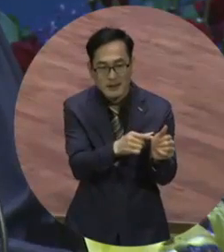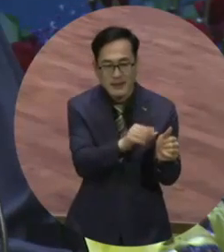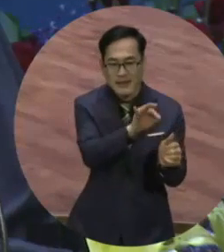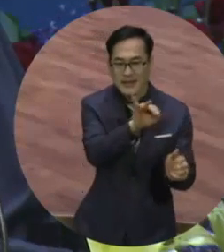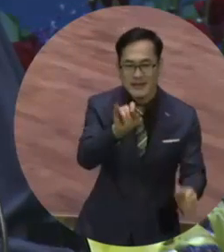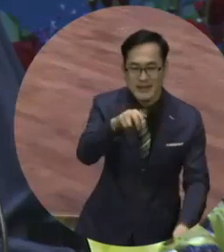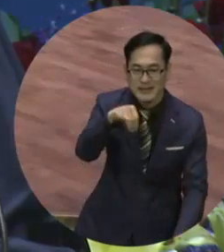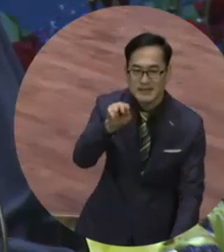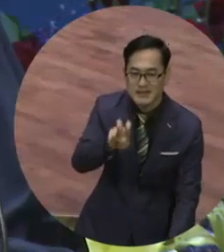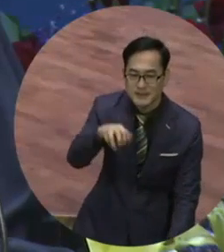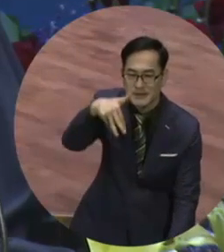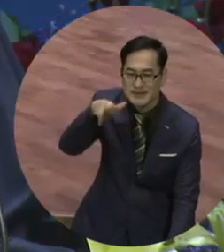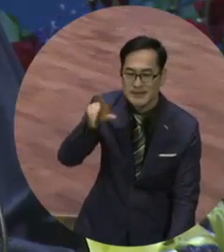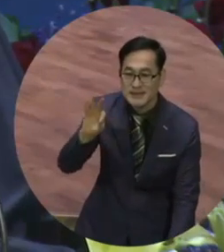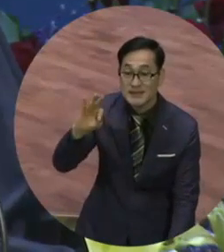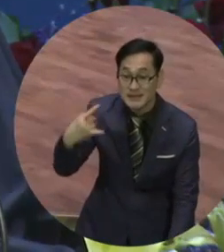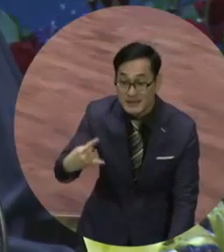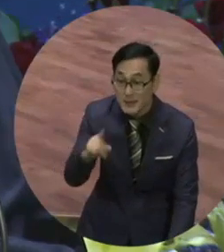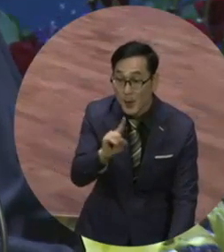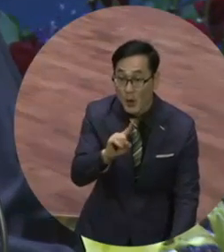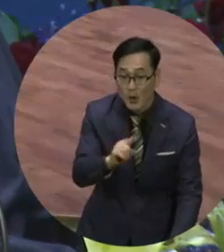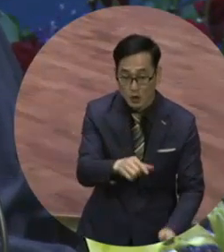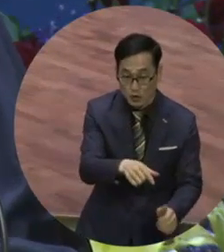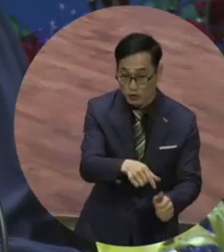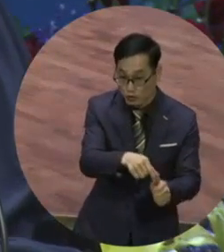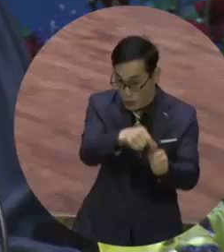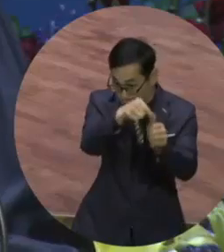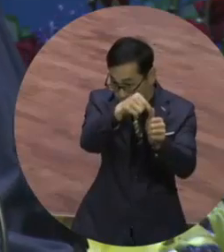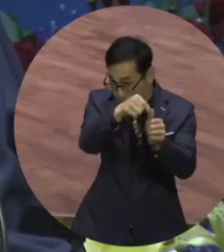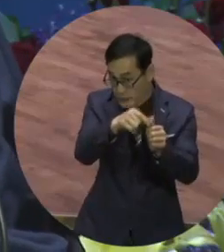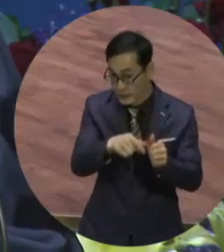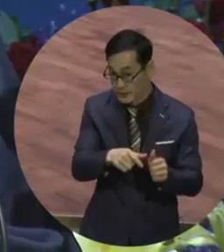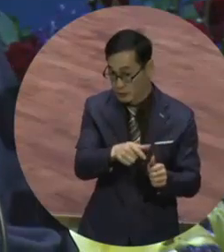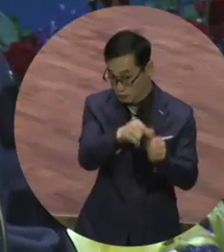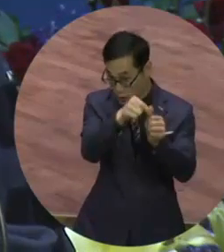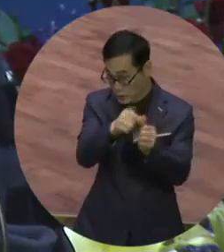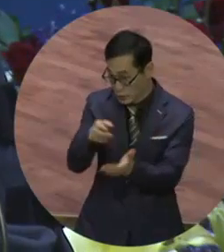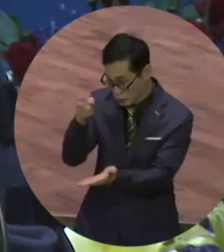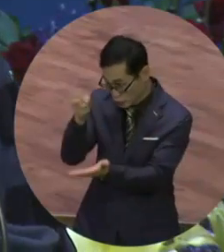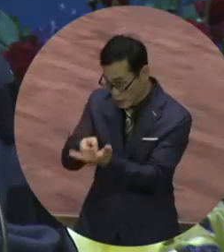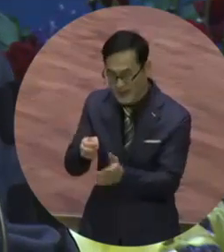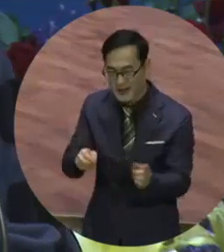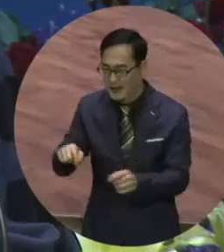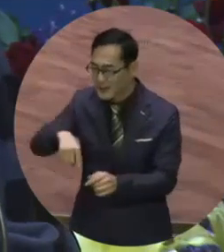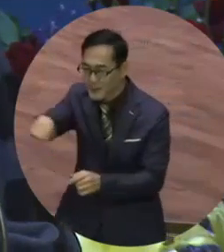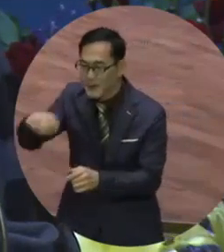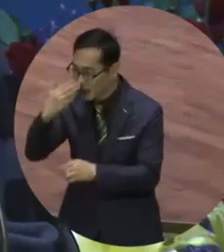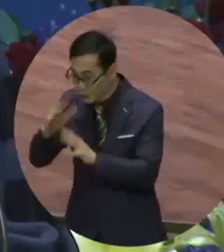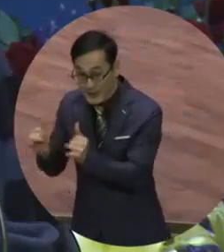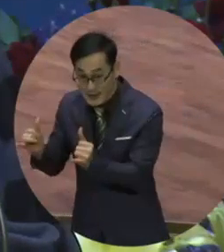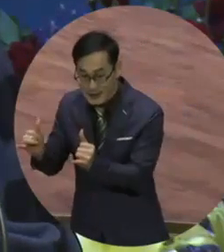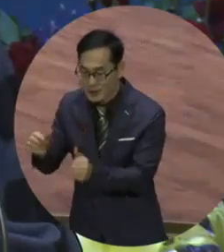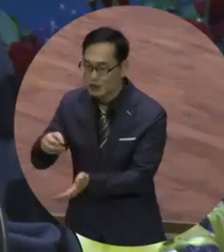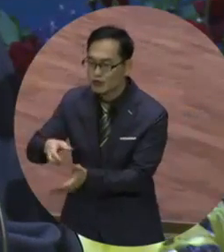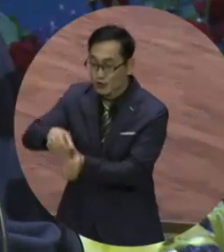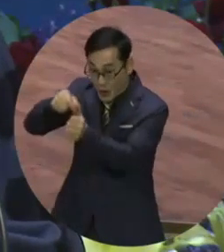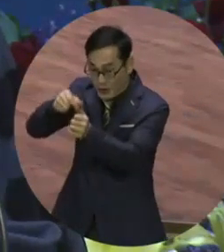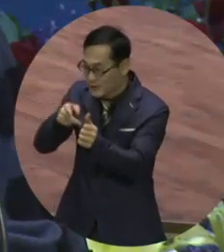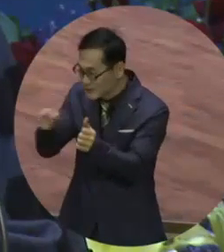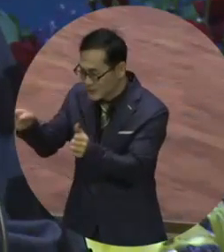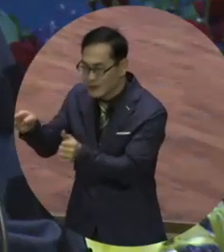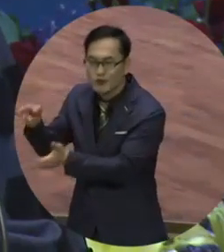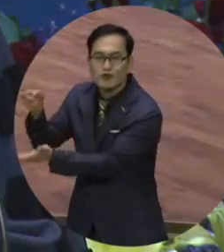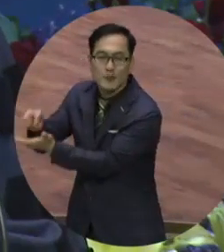이신칭이 구원이 율법으로 이루어진다고 자기들은 주장하는데 바울은 아니다.